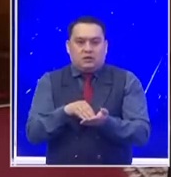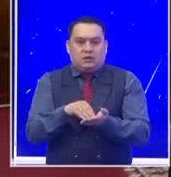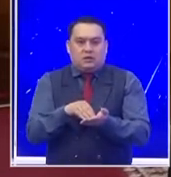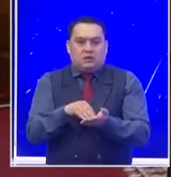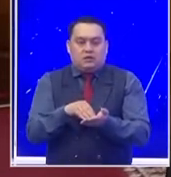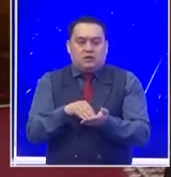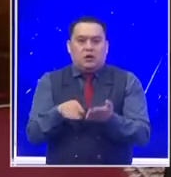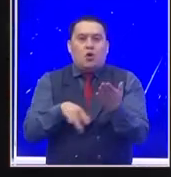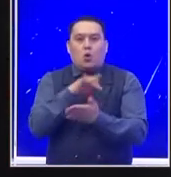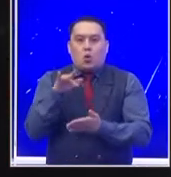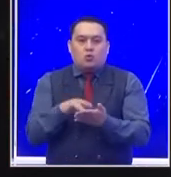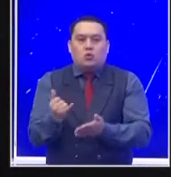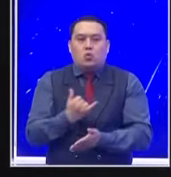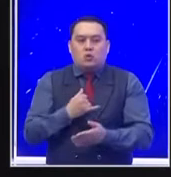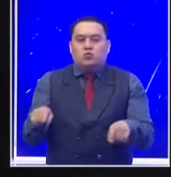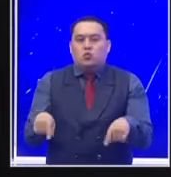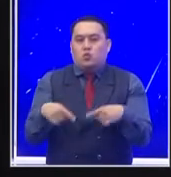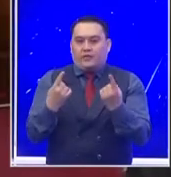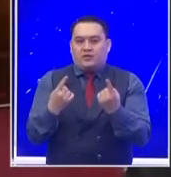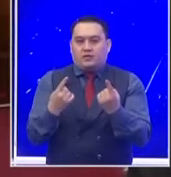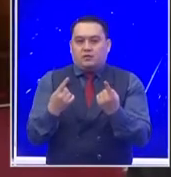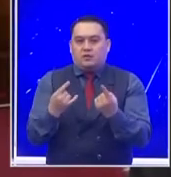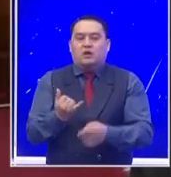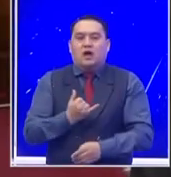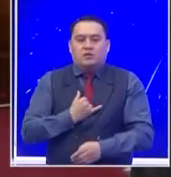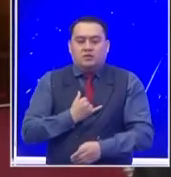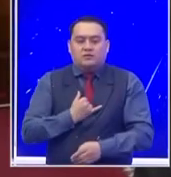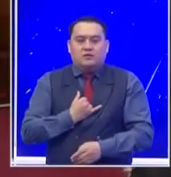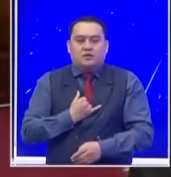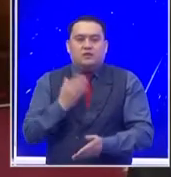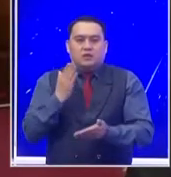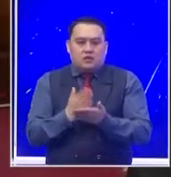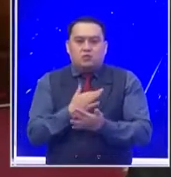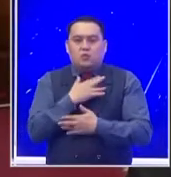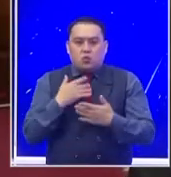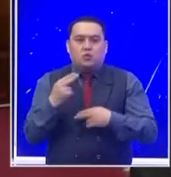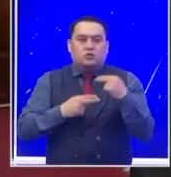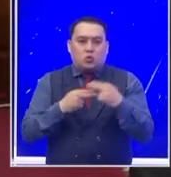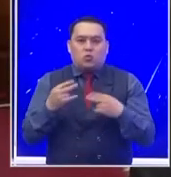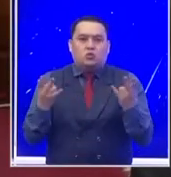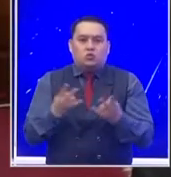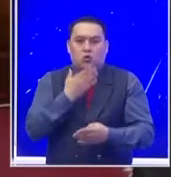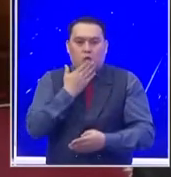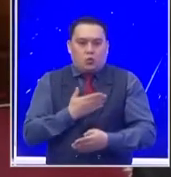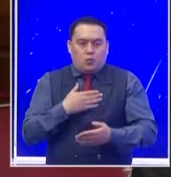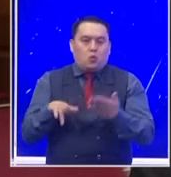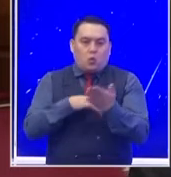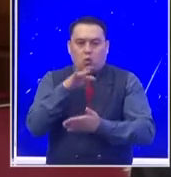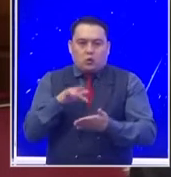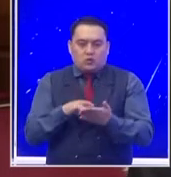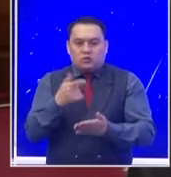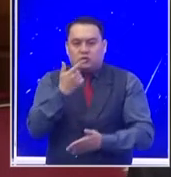город у нас вырос для нашего города надо еще много строить я люблю свой город